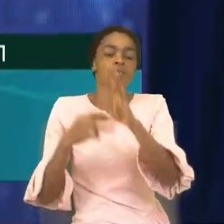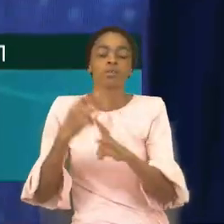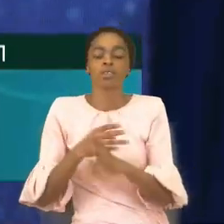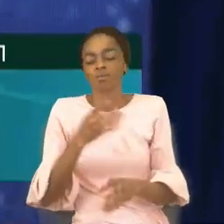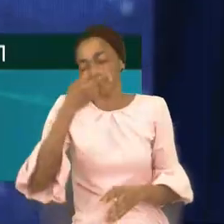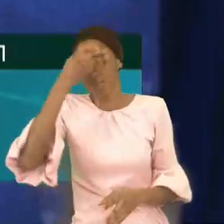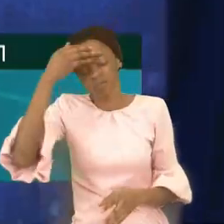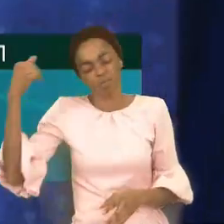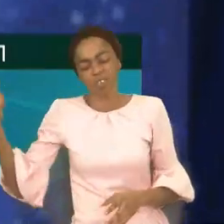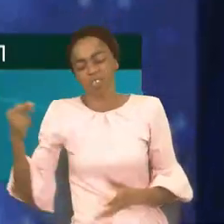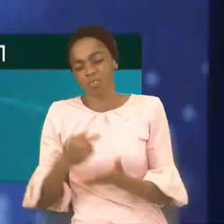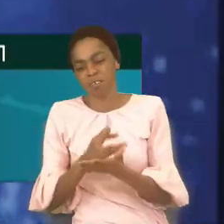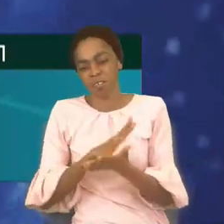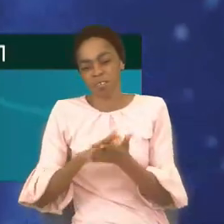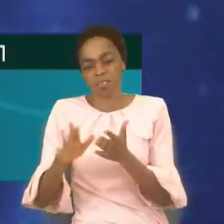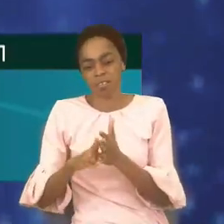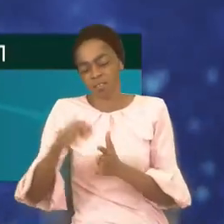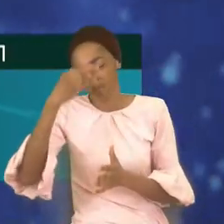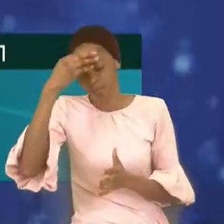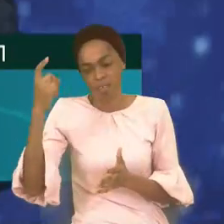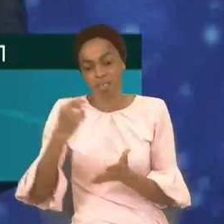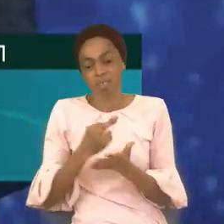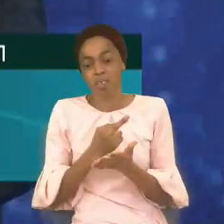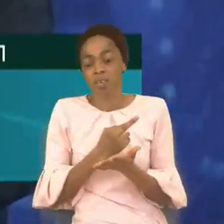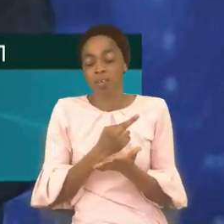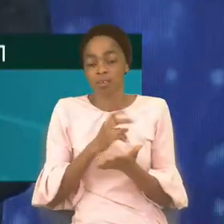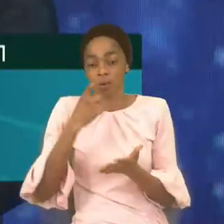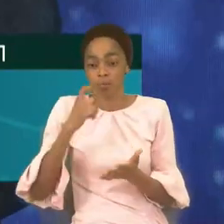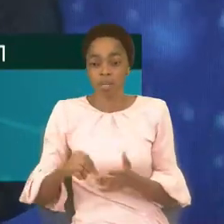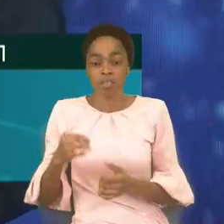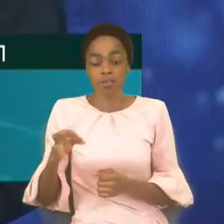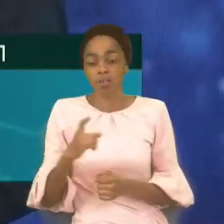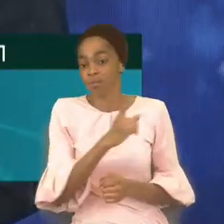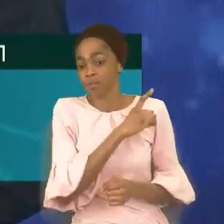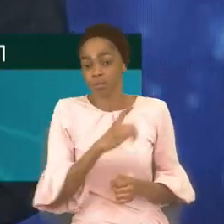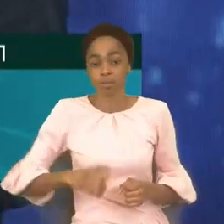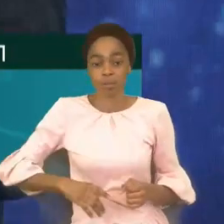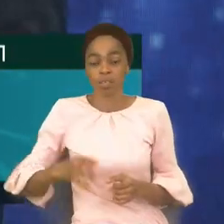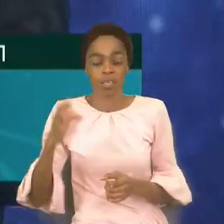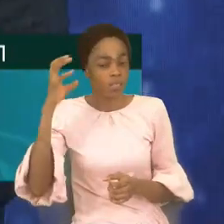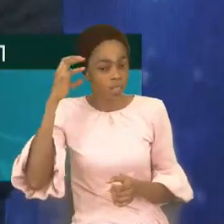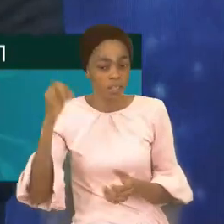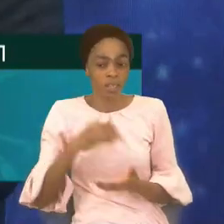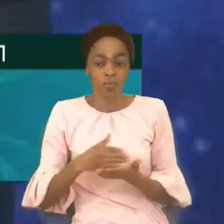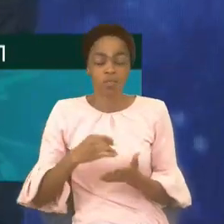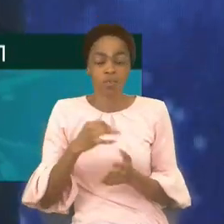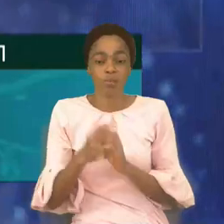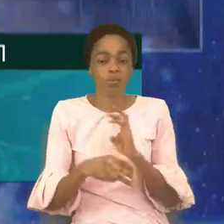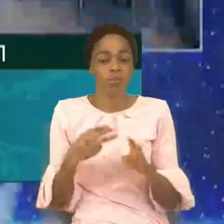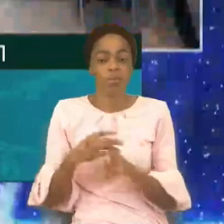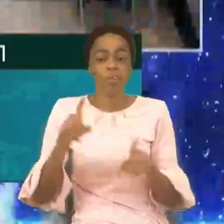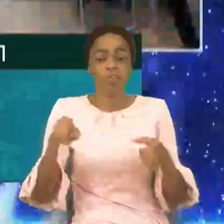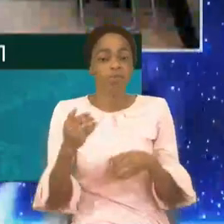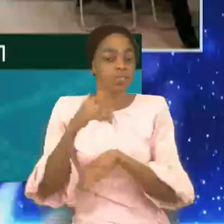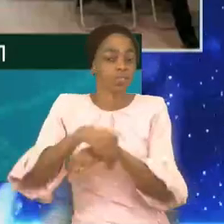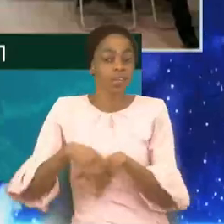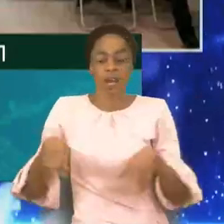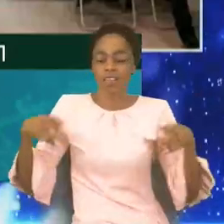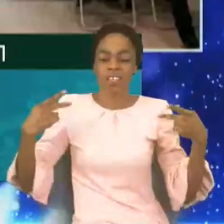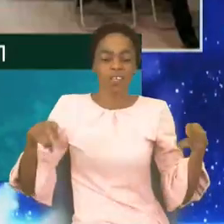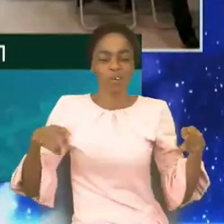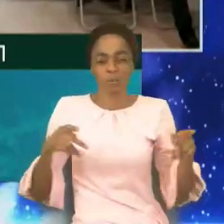Oubliez les commandements de Dieu. Écoutez la musique du monde et allez dans vos soirées de